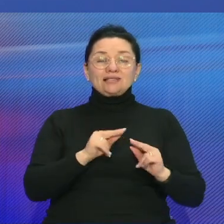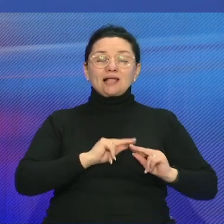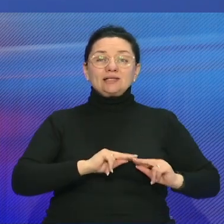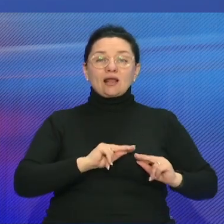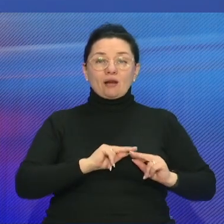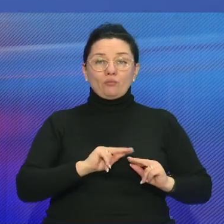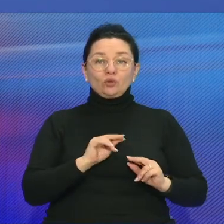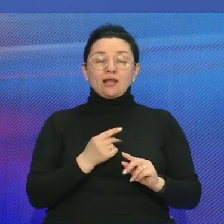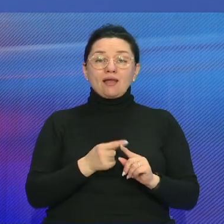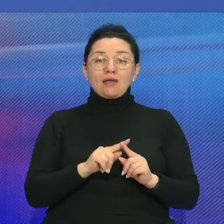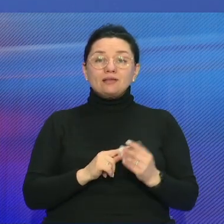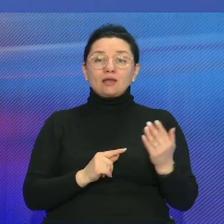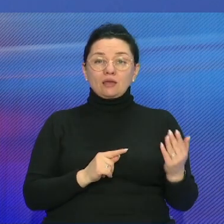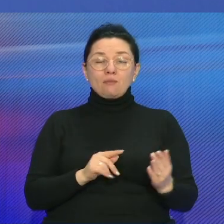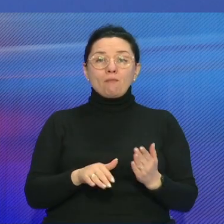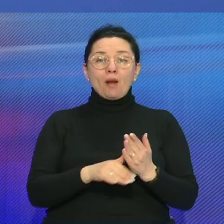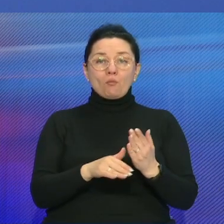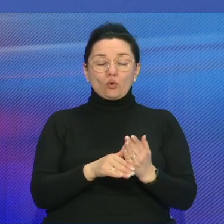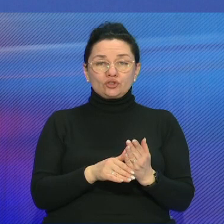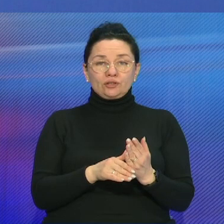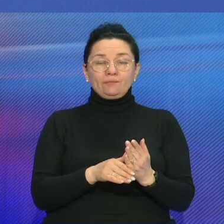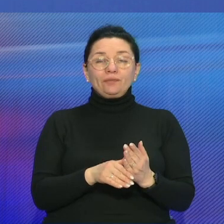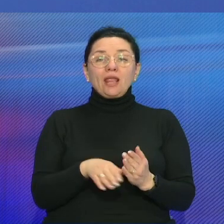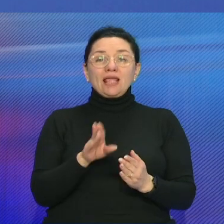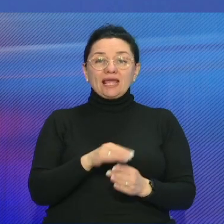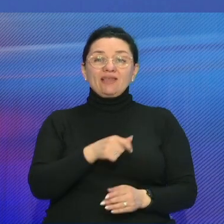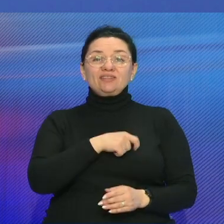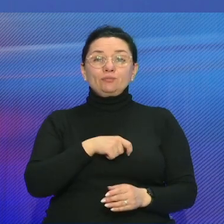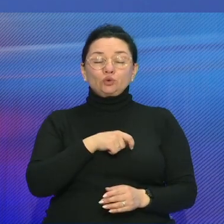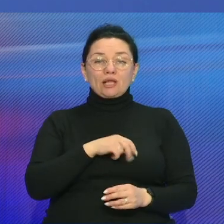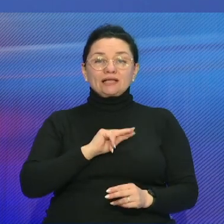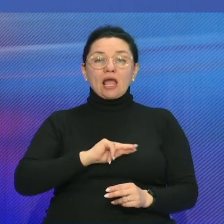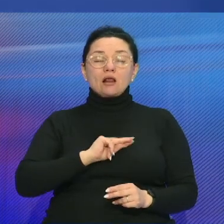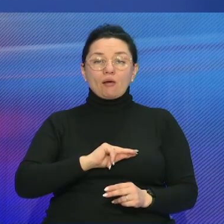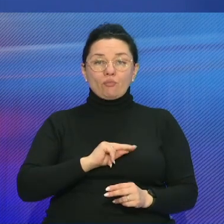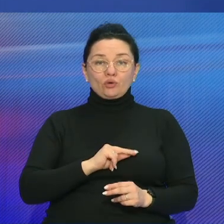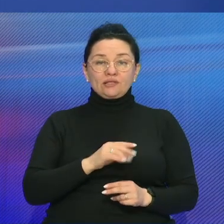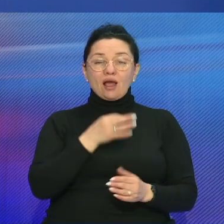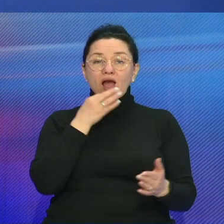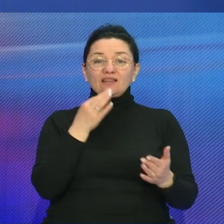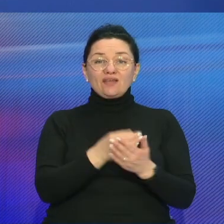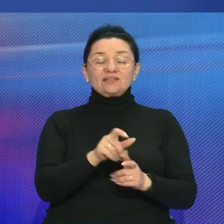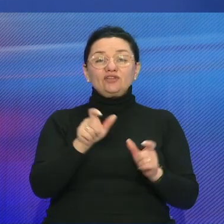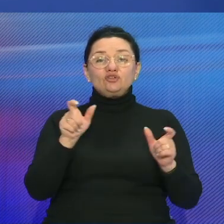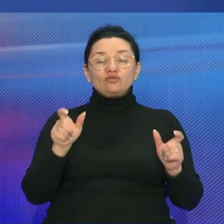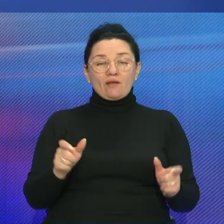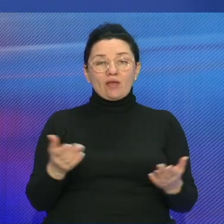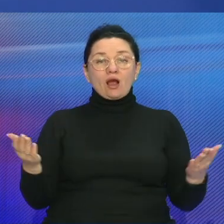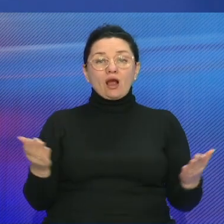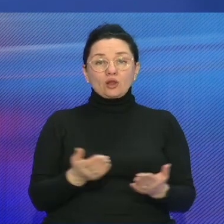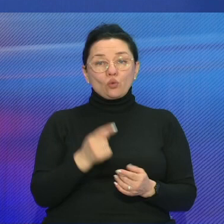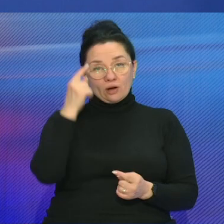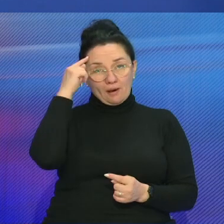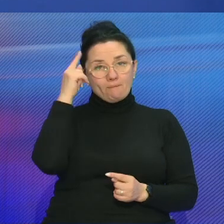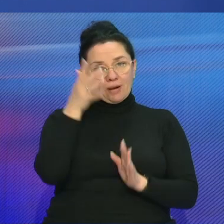думаю, что это им поможет при организации и депутатской работы. Ответственный человек, который понимает, чего он идет в депутаты,